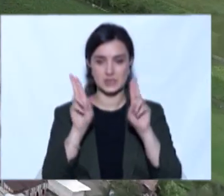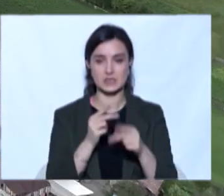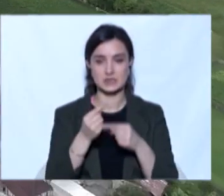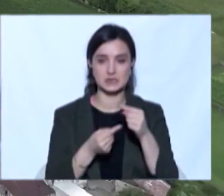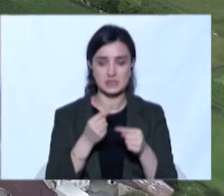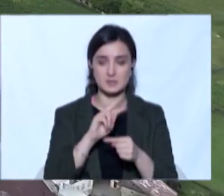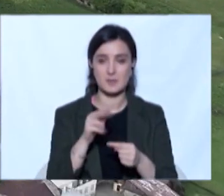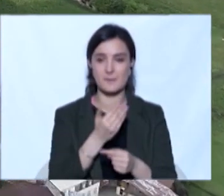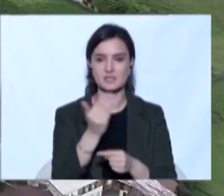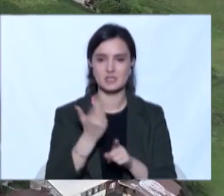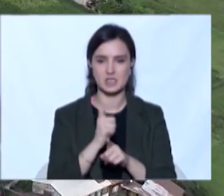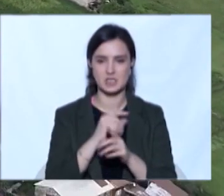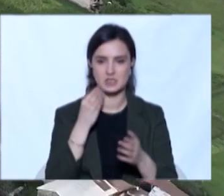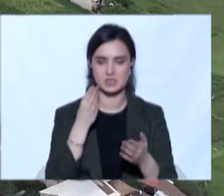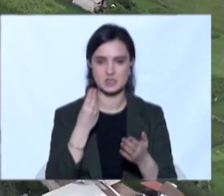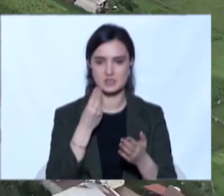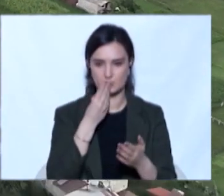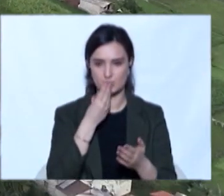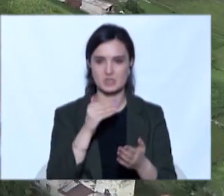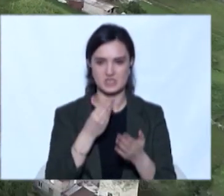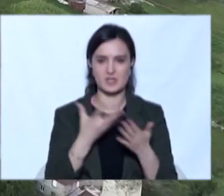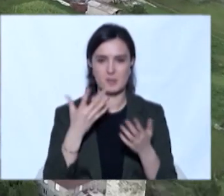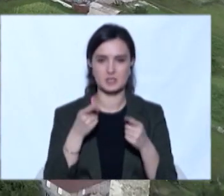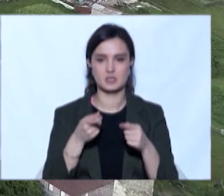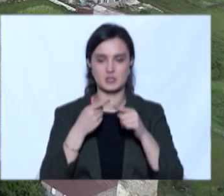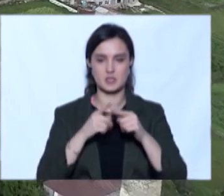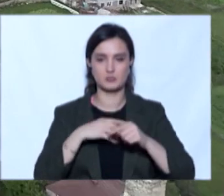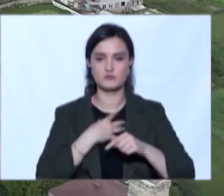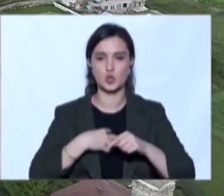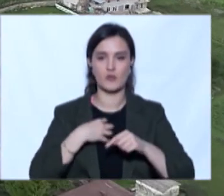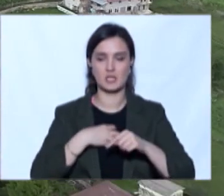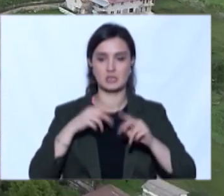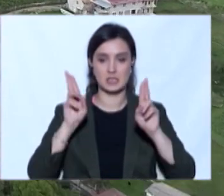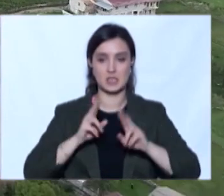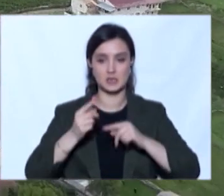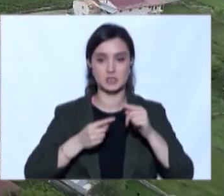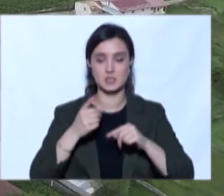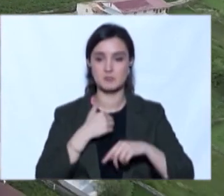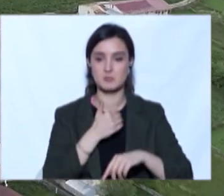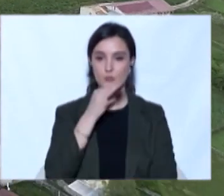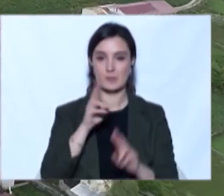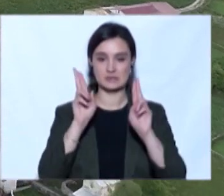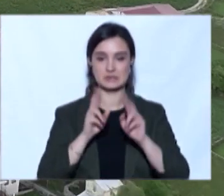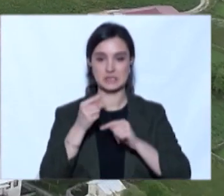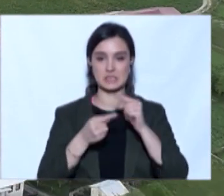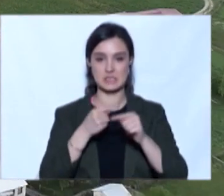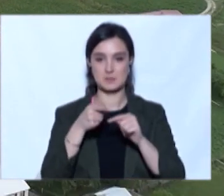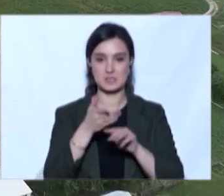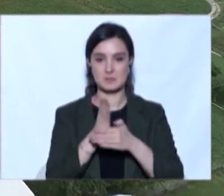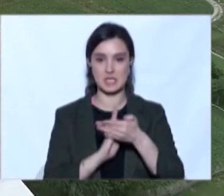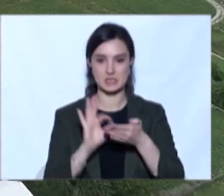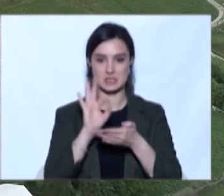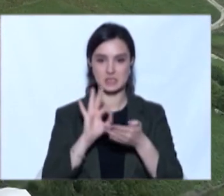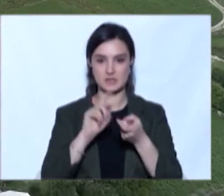და მათთვის ძალიან ძვირფასია ესენი ტრადიციები. და მინდა ვთქვა ტრადიციების იმ ნაწილ შევეხო,